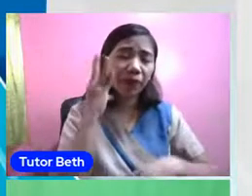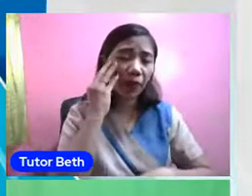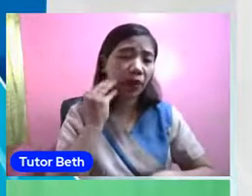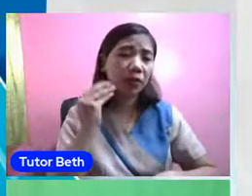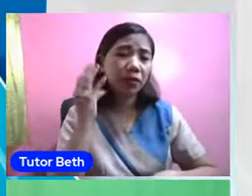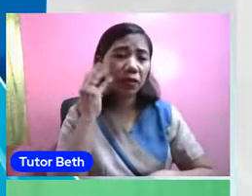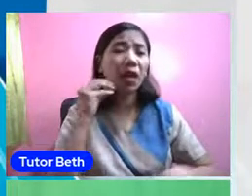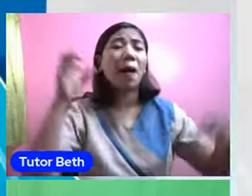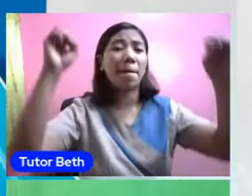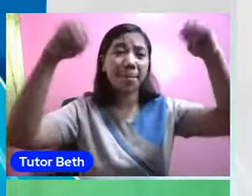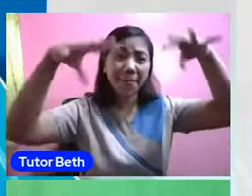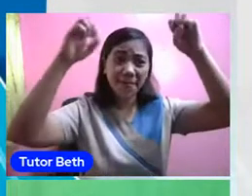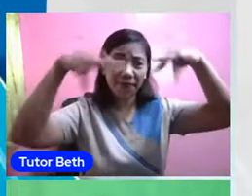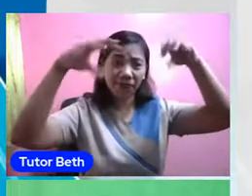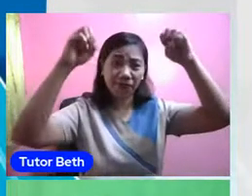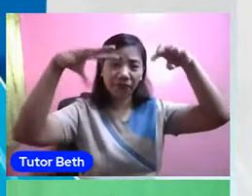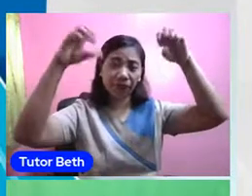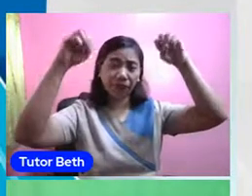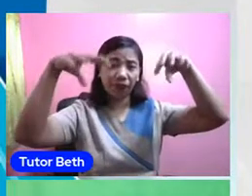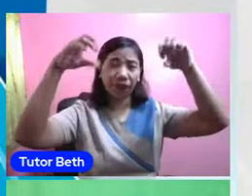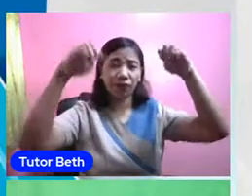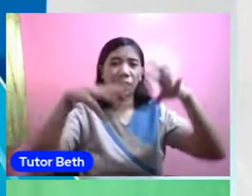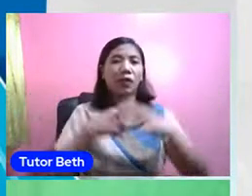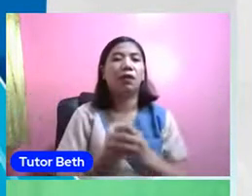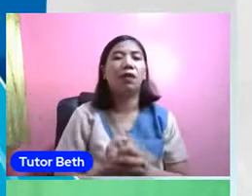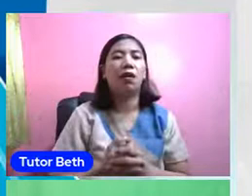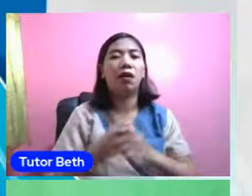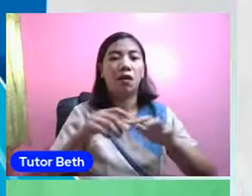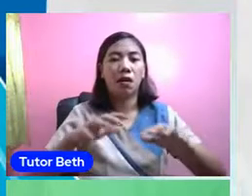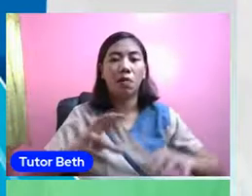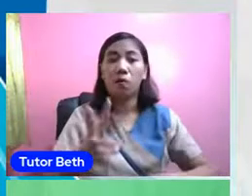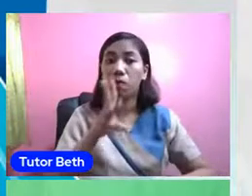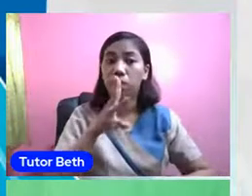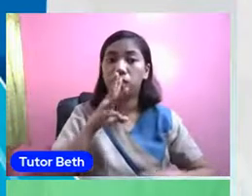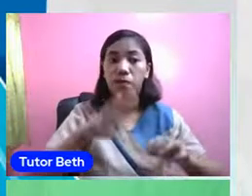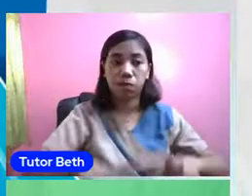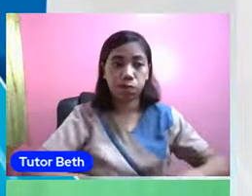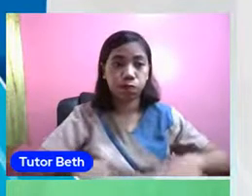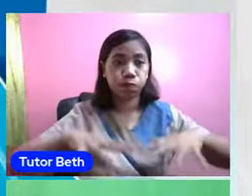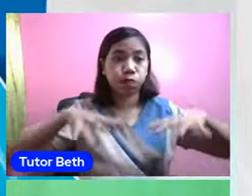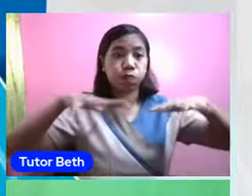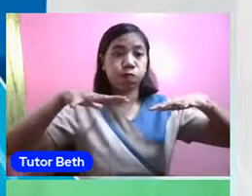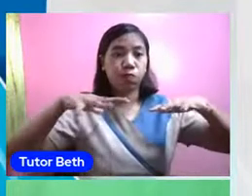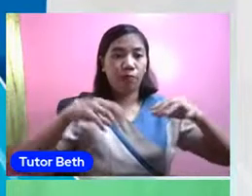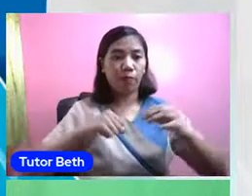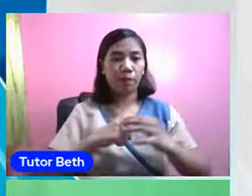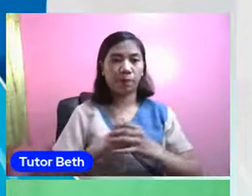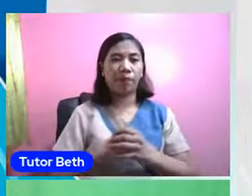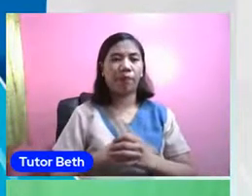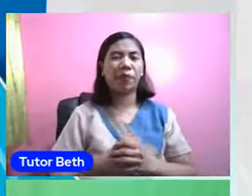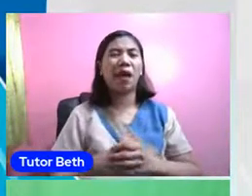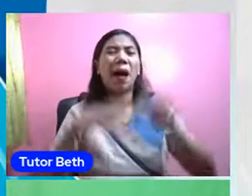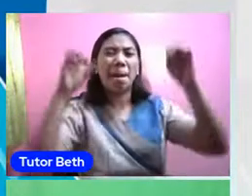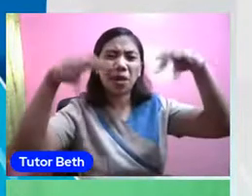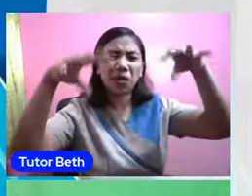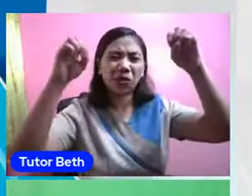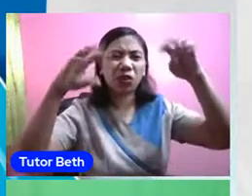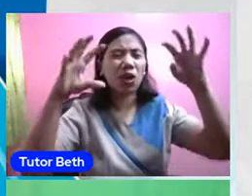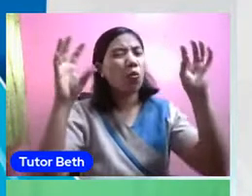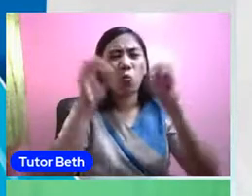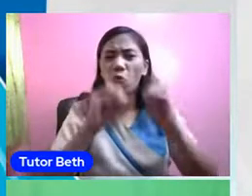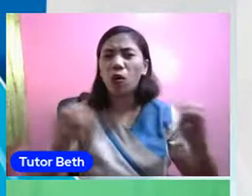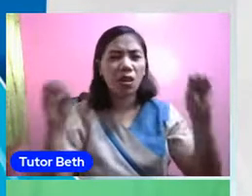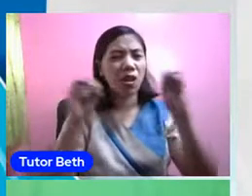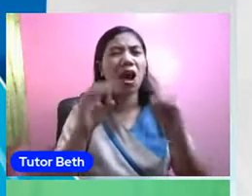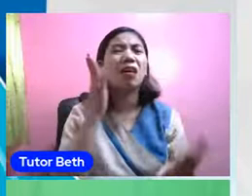panahon ng pag-ulan. Yung pagbaha. Ito yung sanhinang ano eh, pag-ulan na walang tigil,